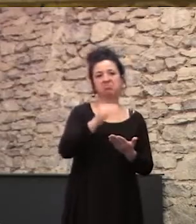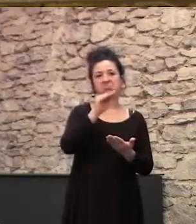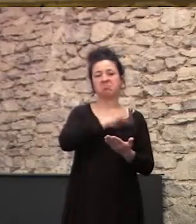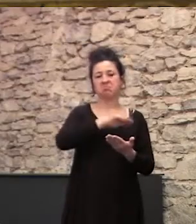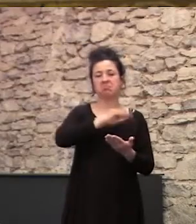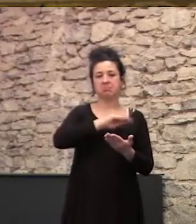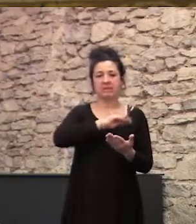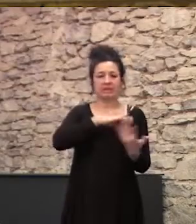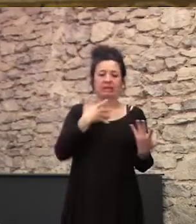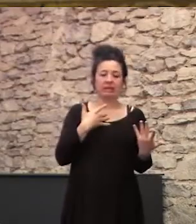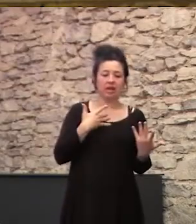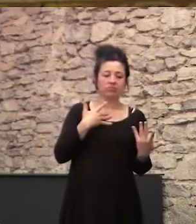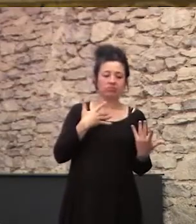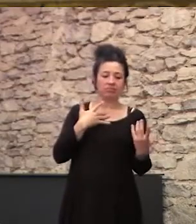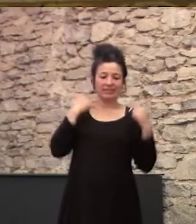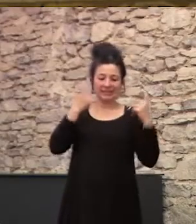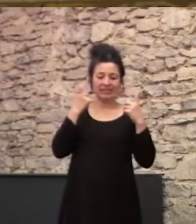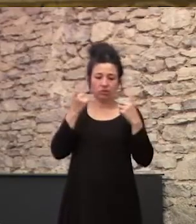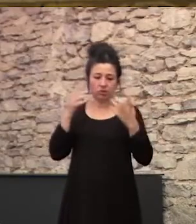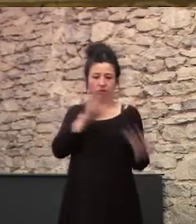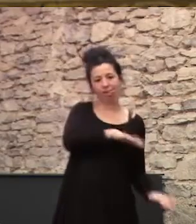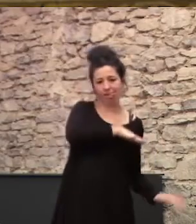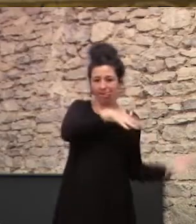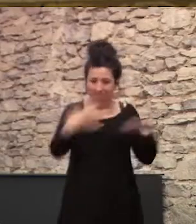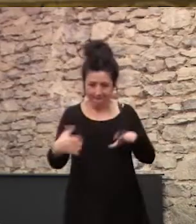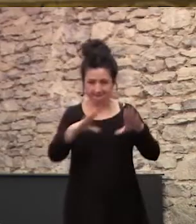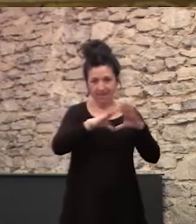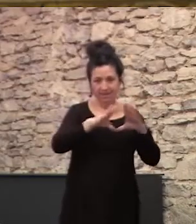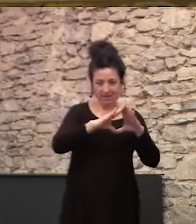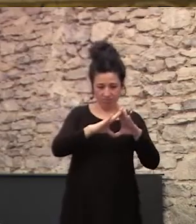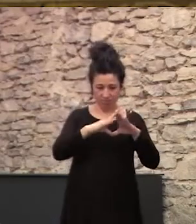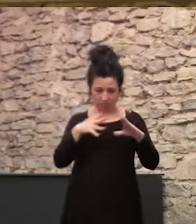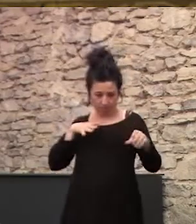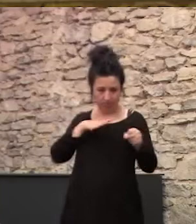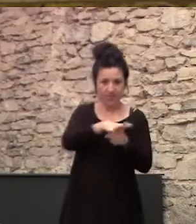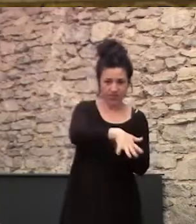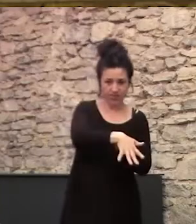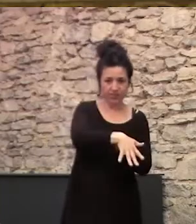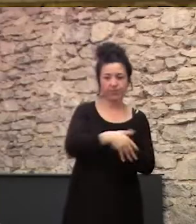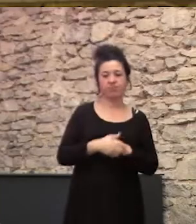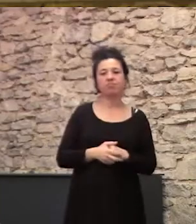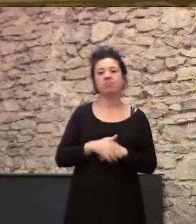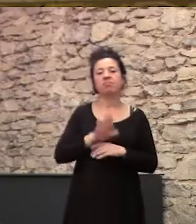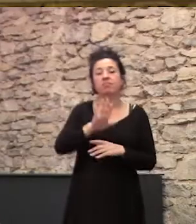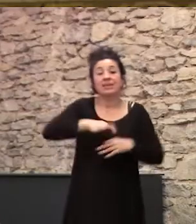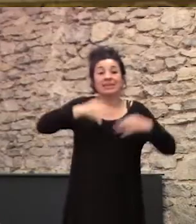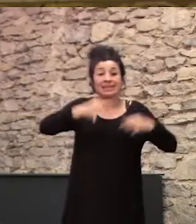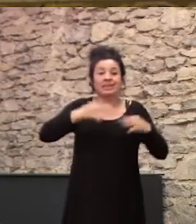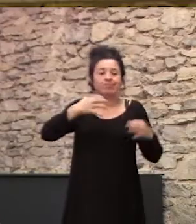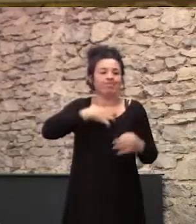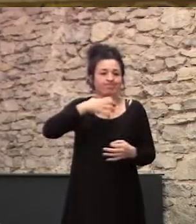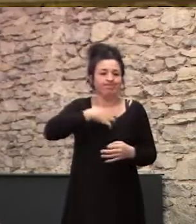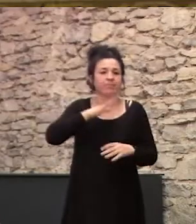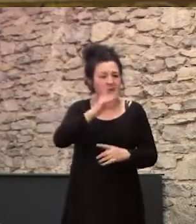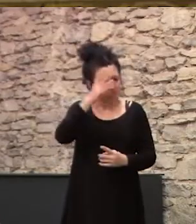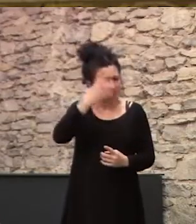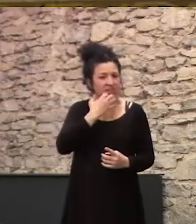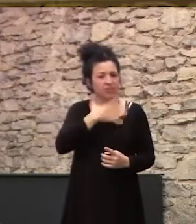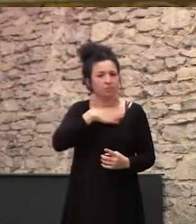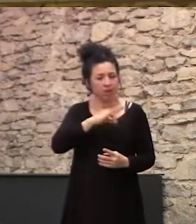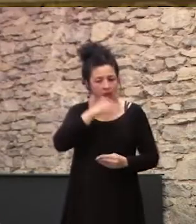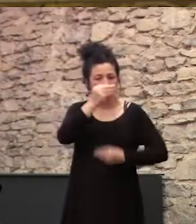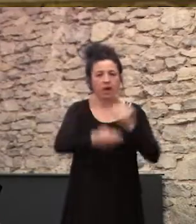batzuetan ezin da edo baina bai. Eta gero bakit